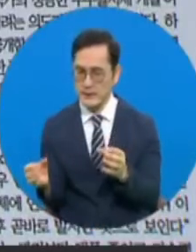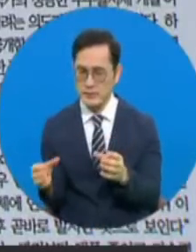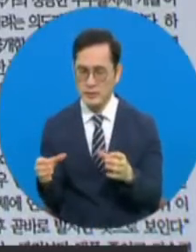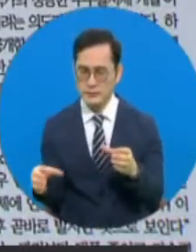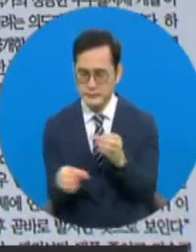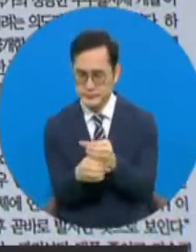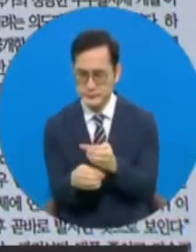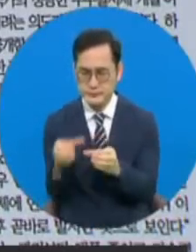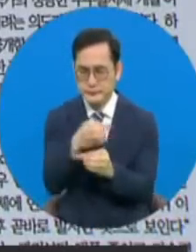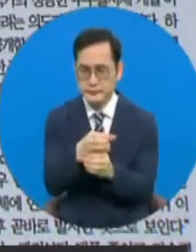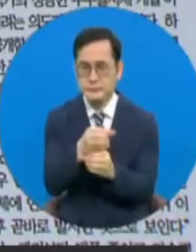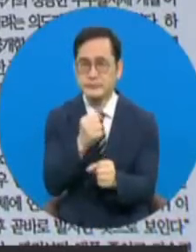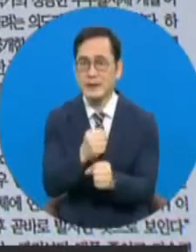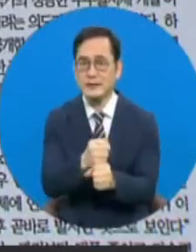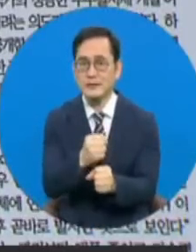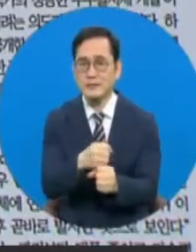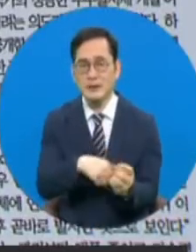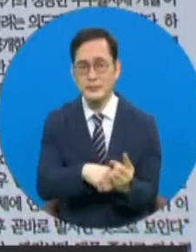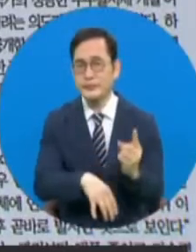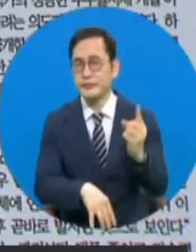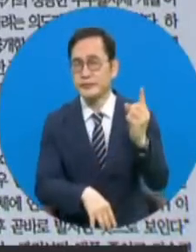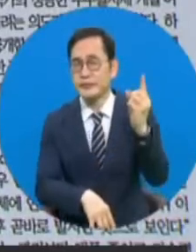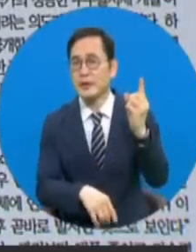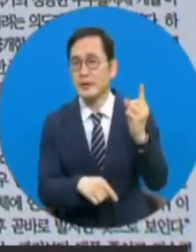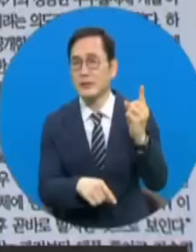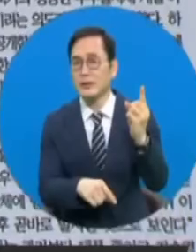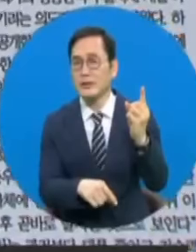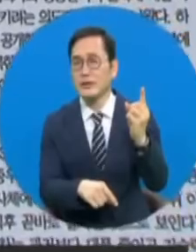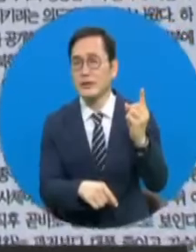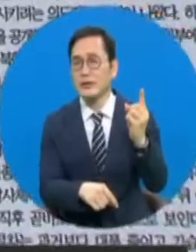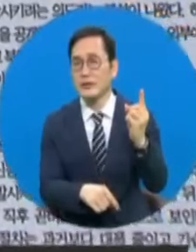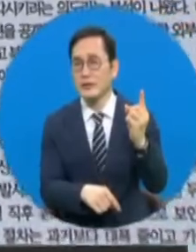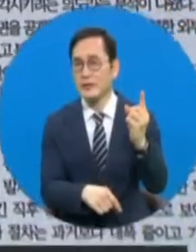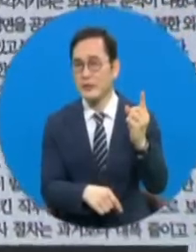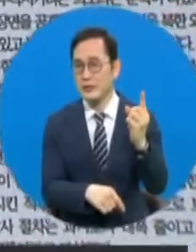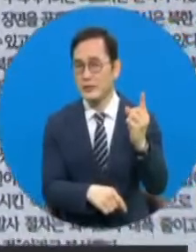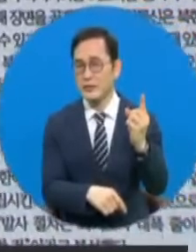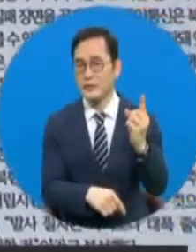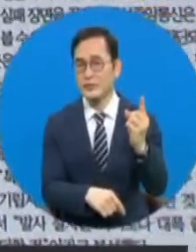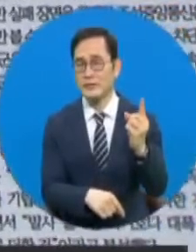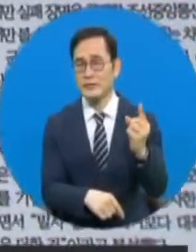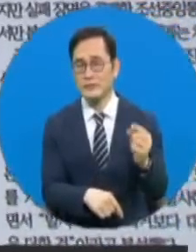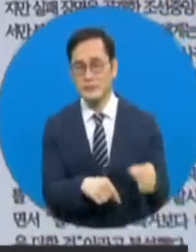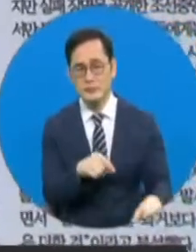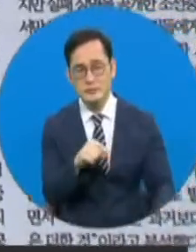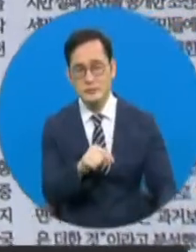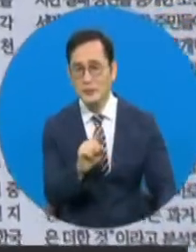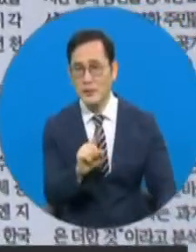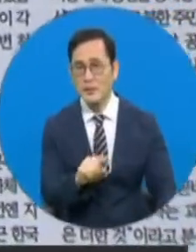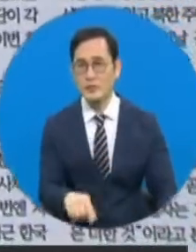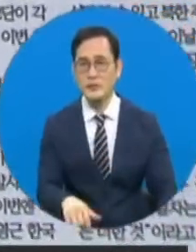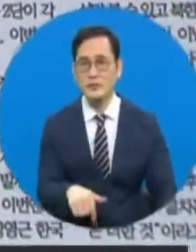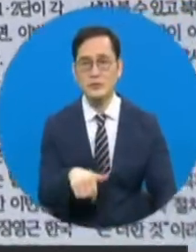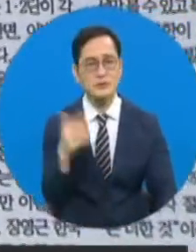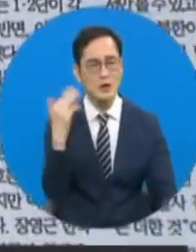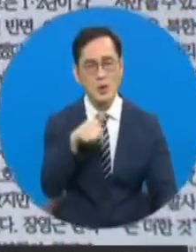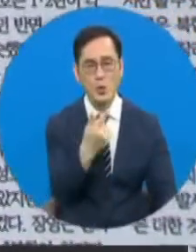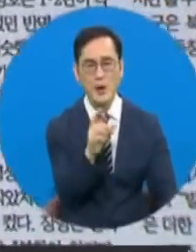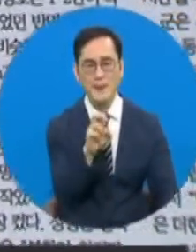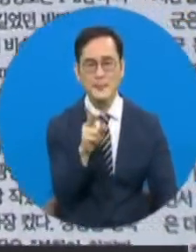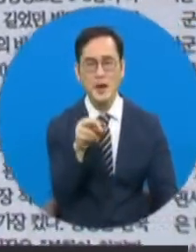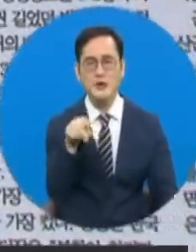있습니다 부품인양 중에 있는데 보시면 사진을 두 개 비교해 보시면 광명성호